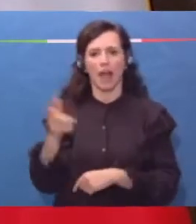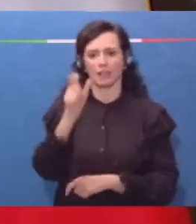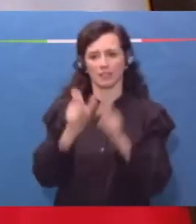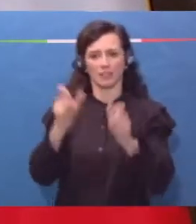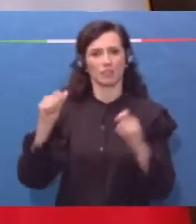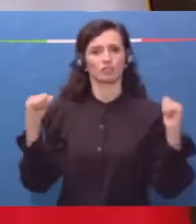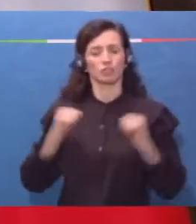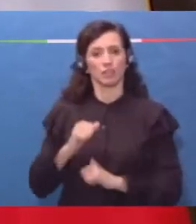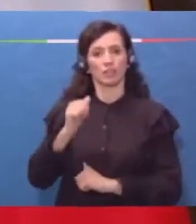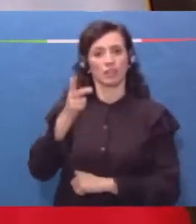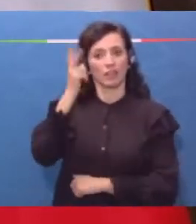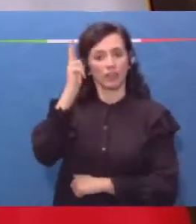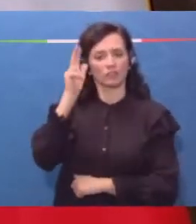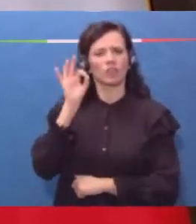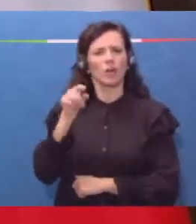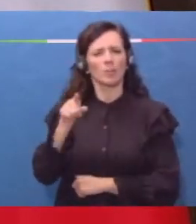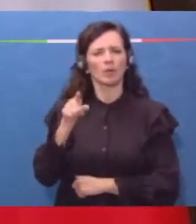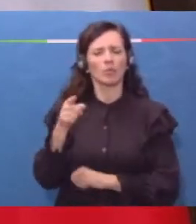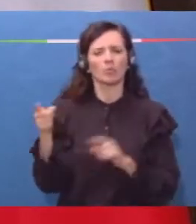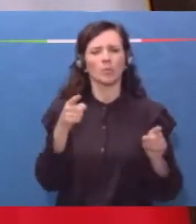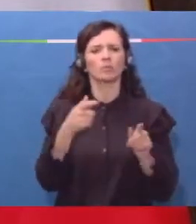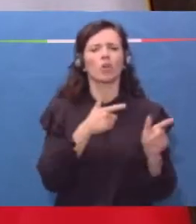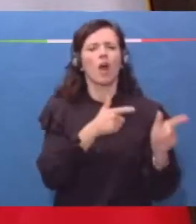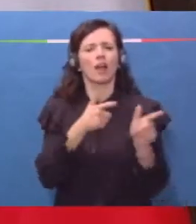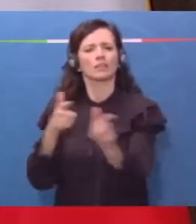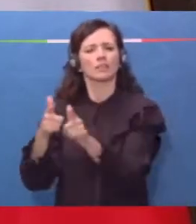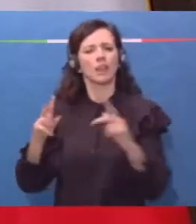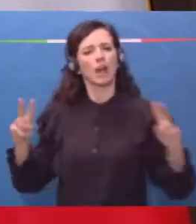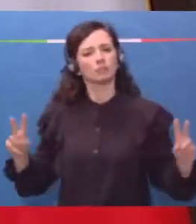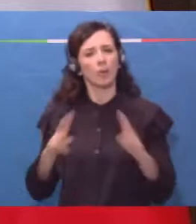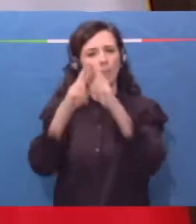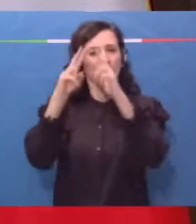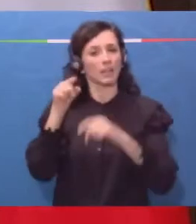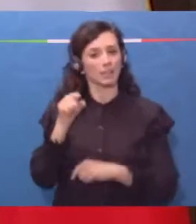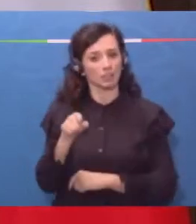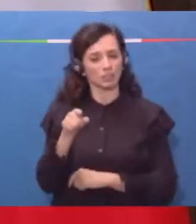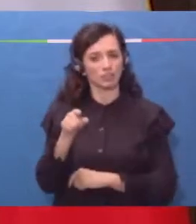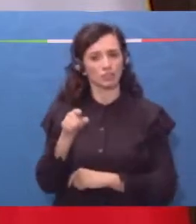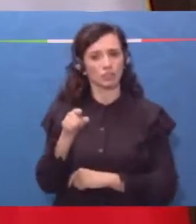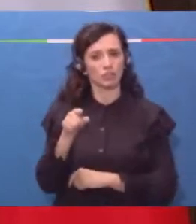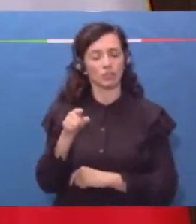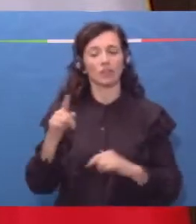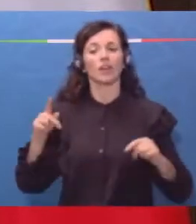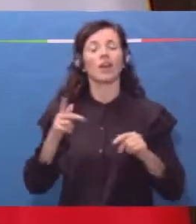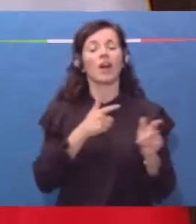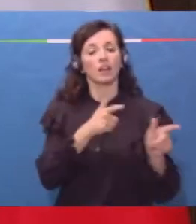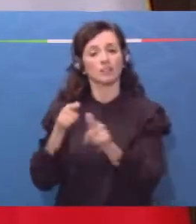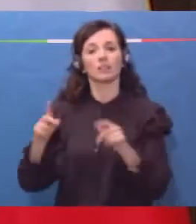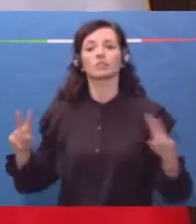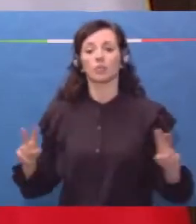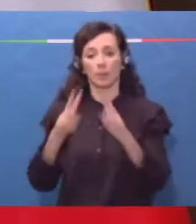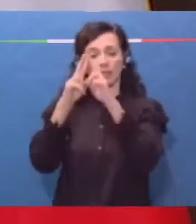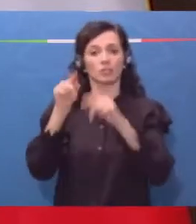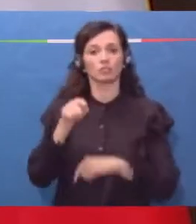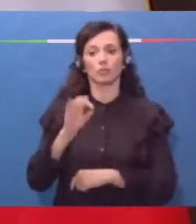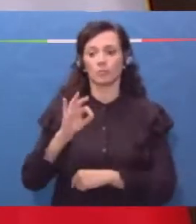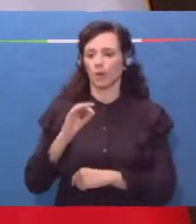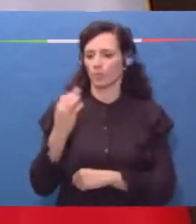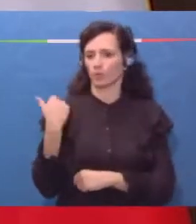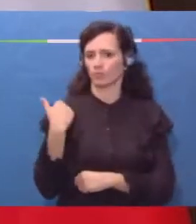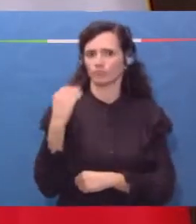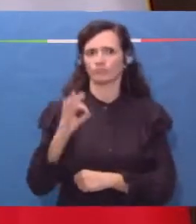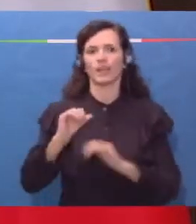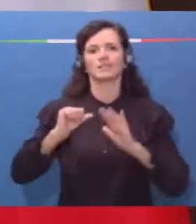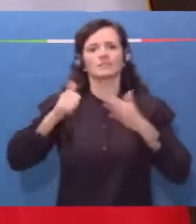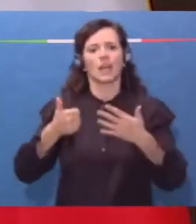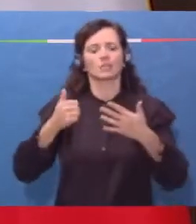nazionalità nel vile attentato di Parigi di cui è caduto da poco il sesto anniversario.